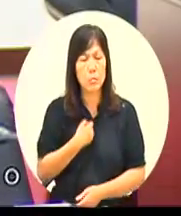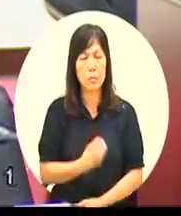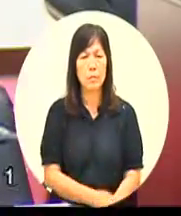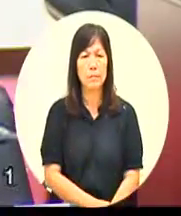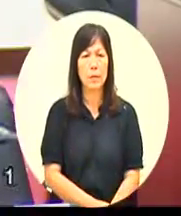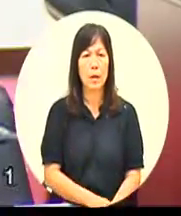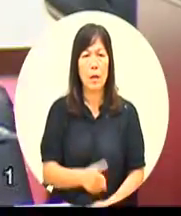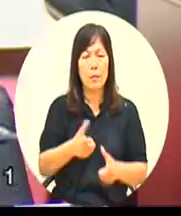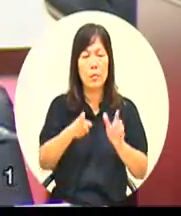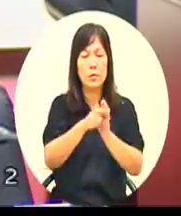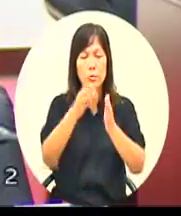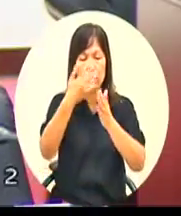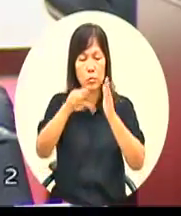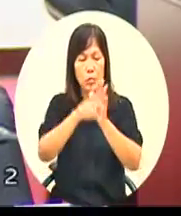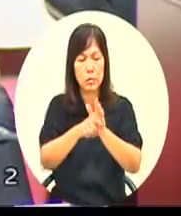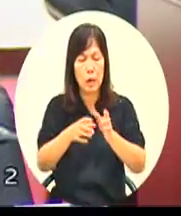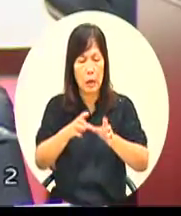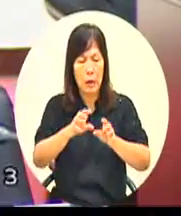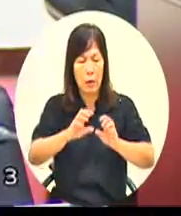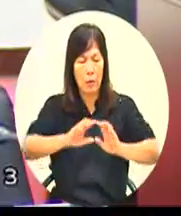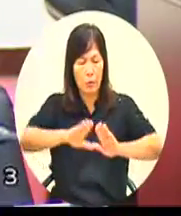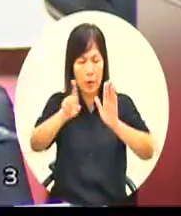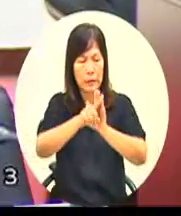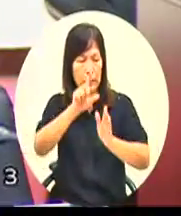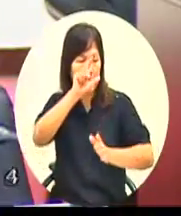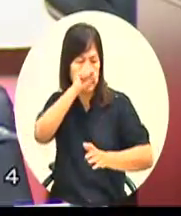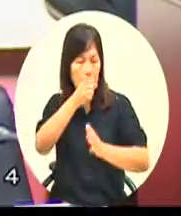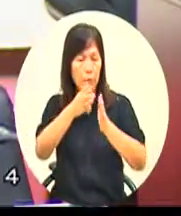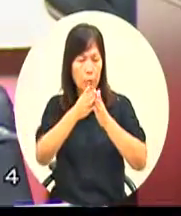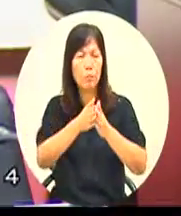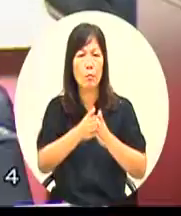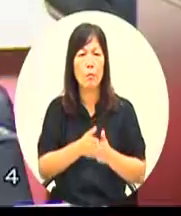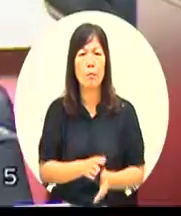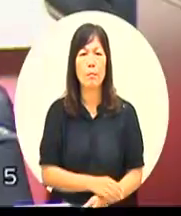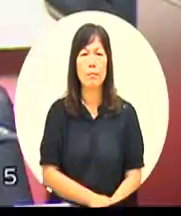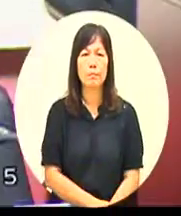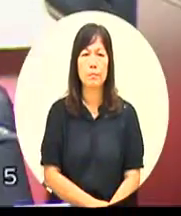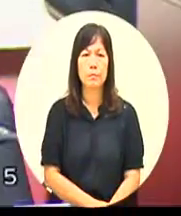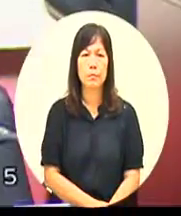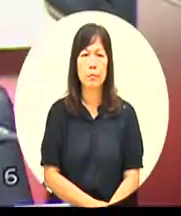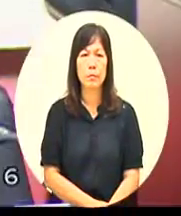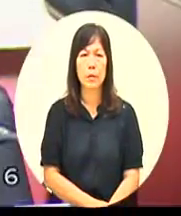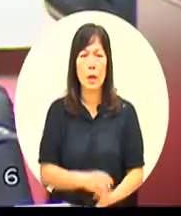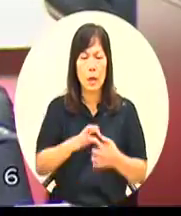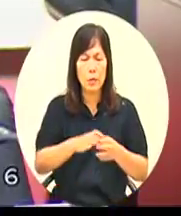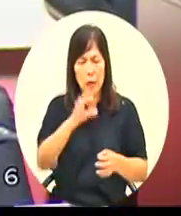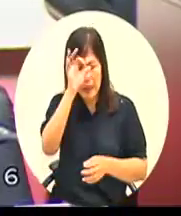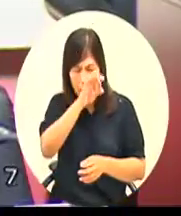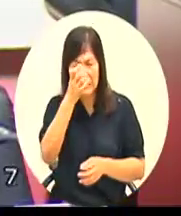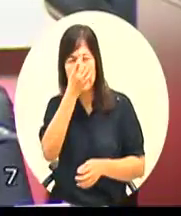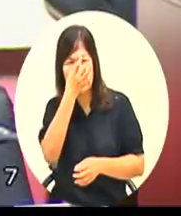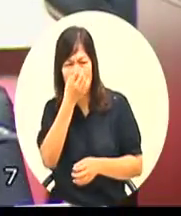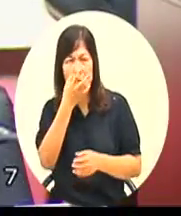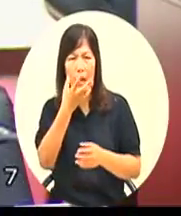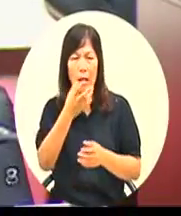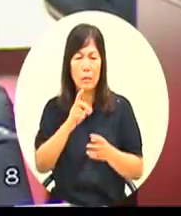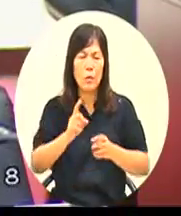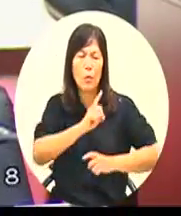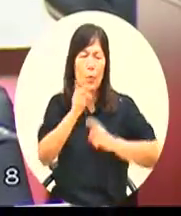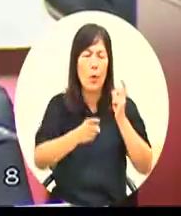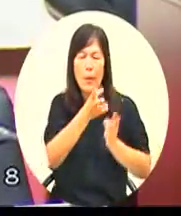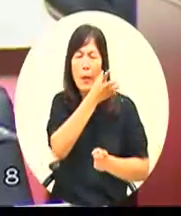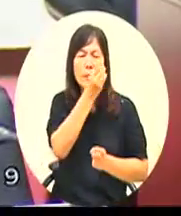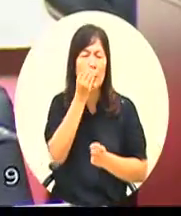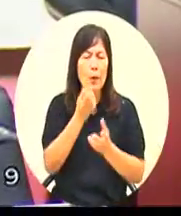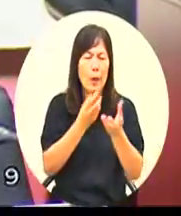学校发展的一个特色哈。那你们不能因为找不到特色就随便找一个特色来